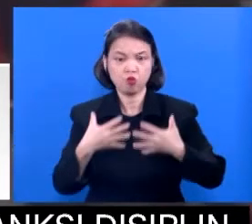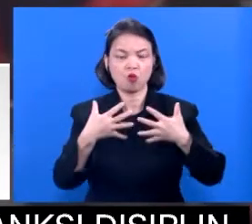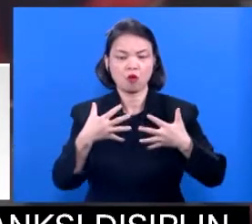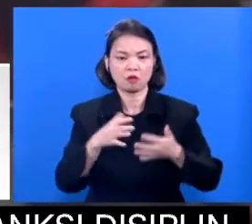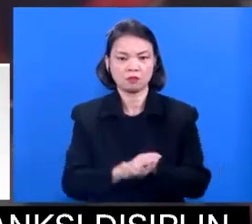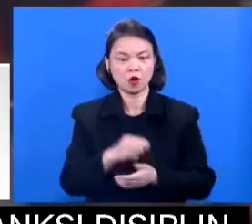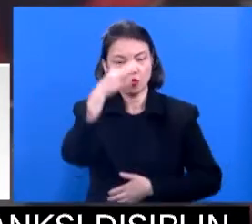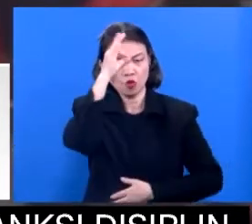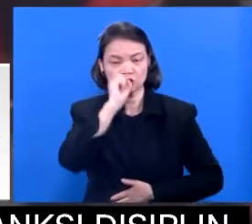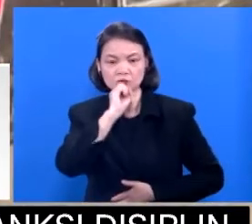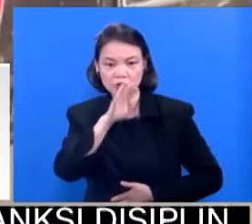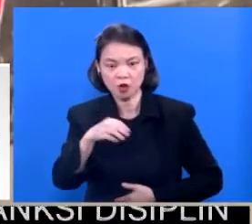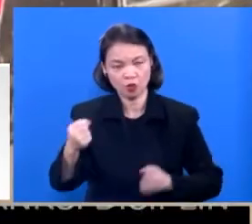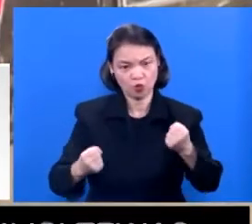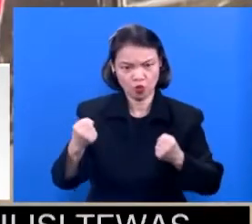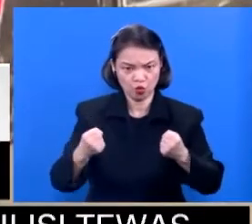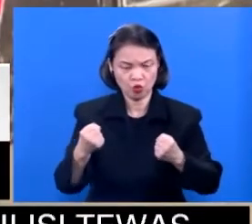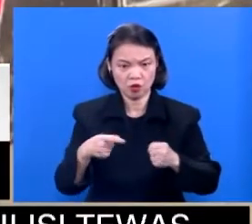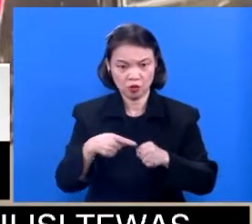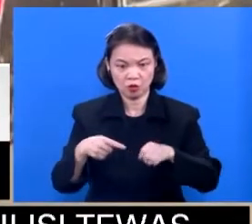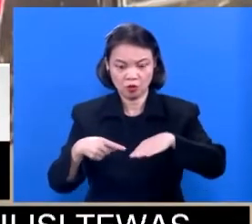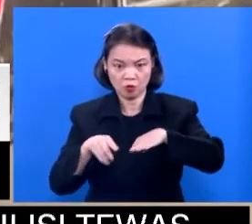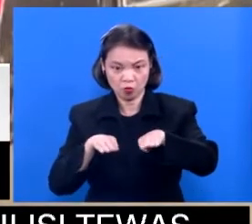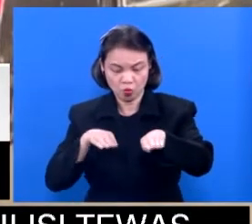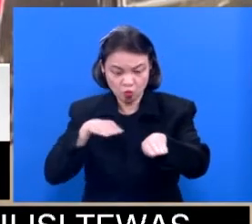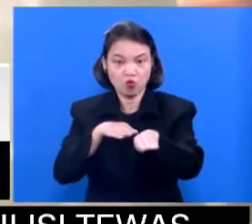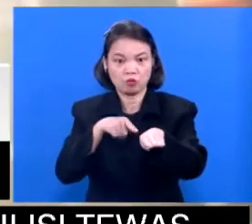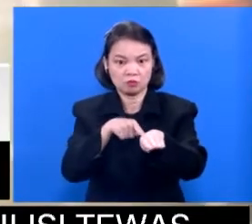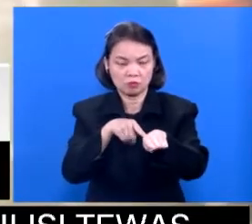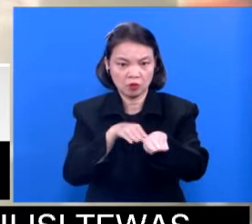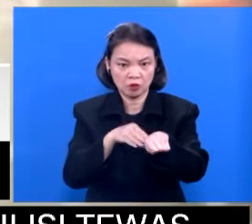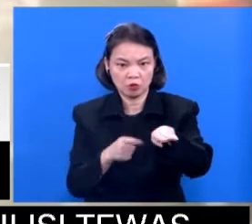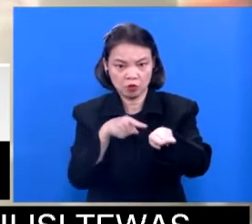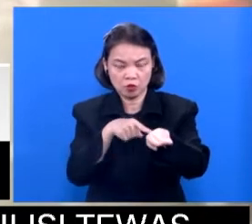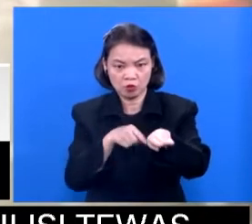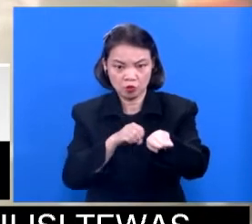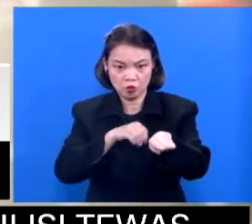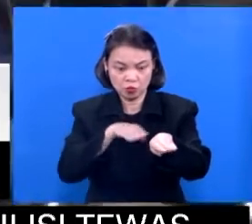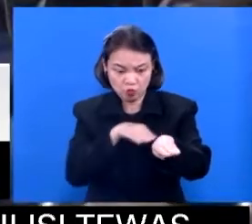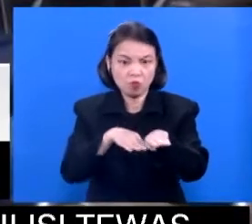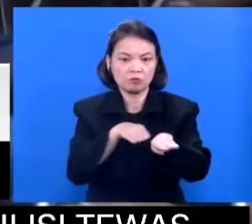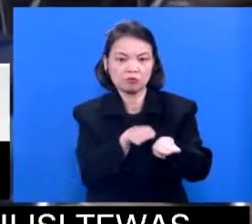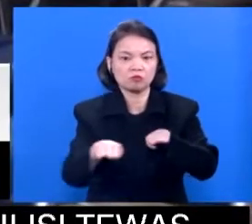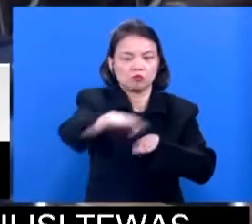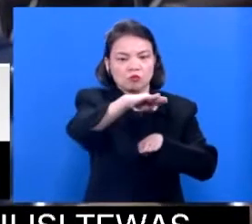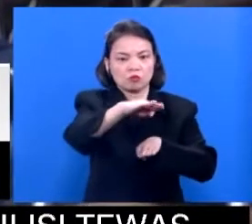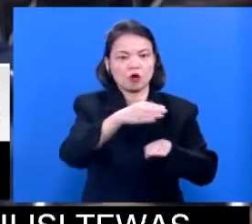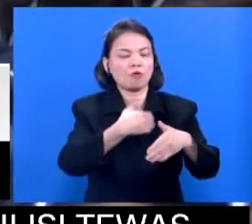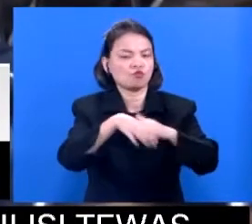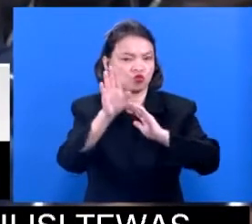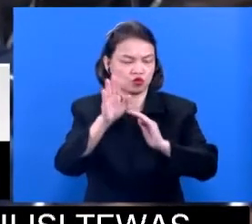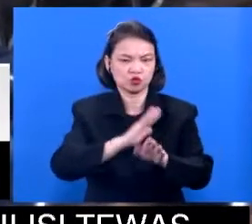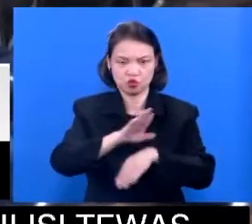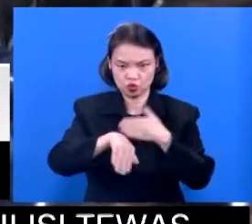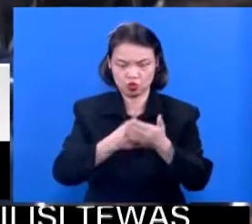keterangan polisi, minibus itu diduga menabrak sebuah truk yang langsung melanjutkan perjalanannya usai kejadian. Saat ini, seluruh